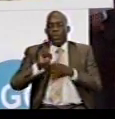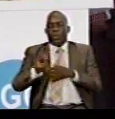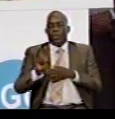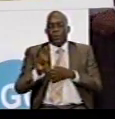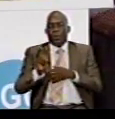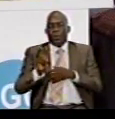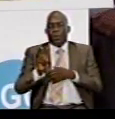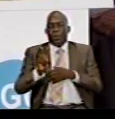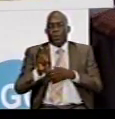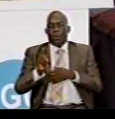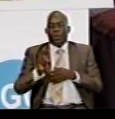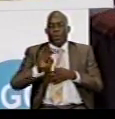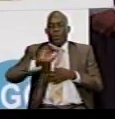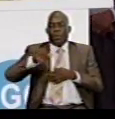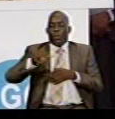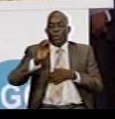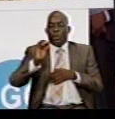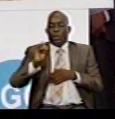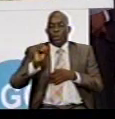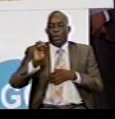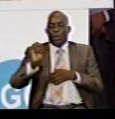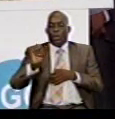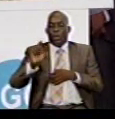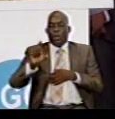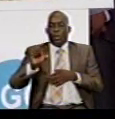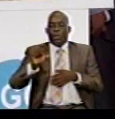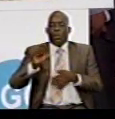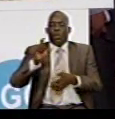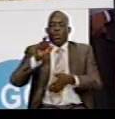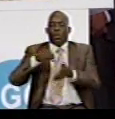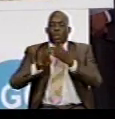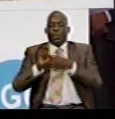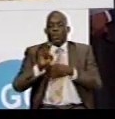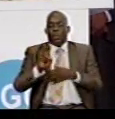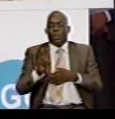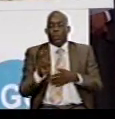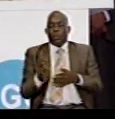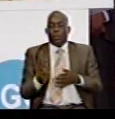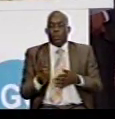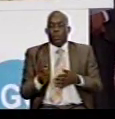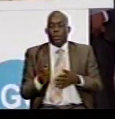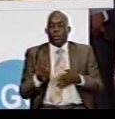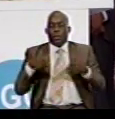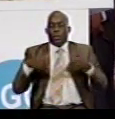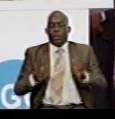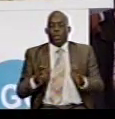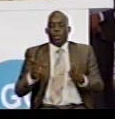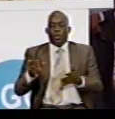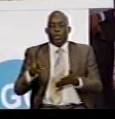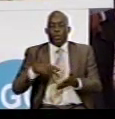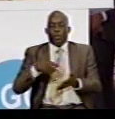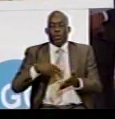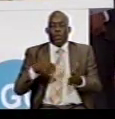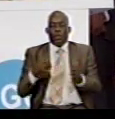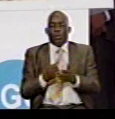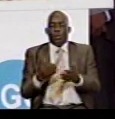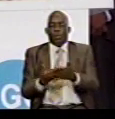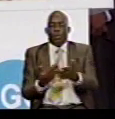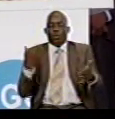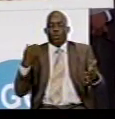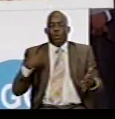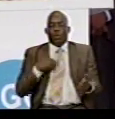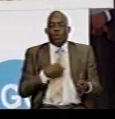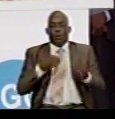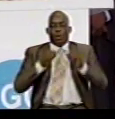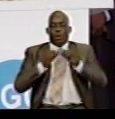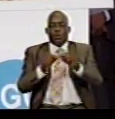Joël chapter 2. Chapitre 2. Let's read it before we pray. Lisons avant de prier. Before we continue. Avant